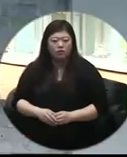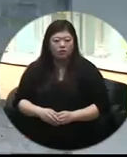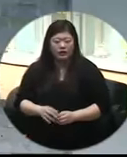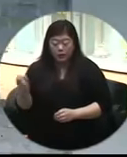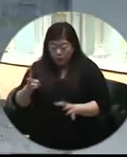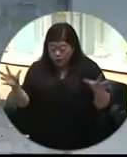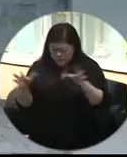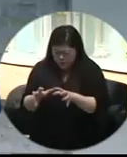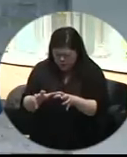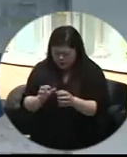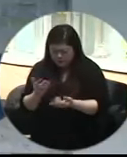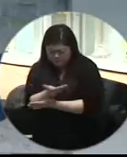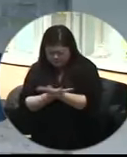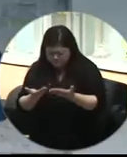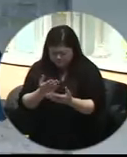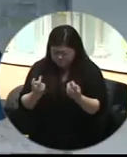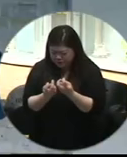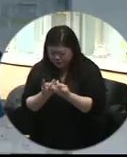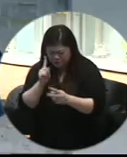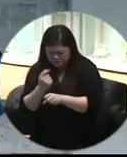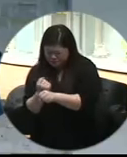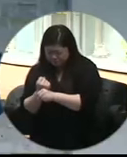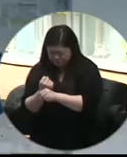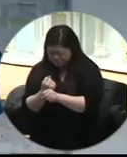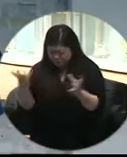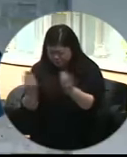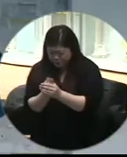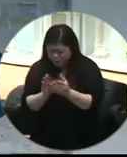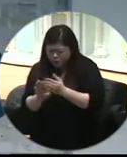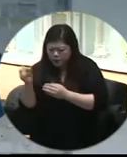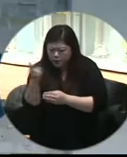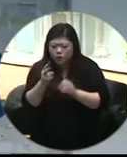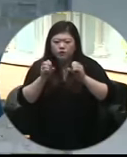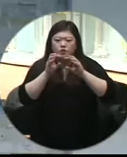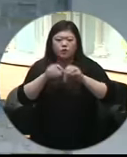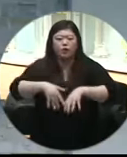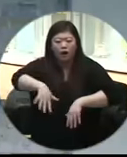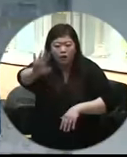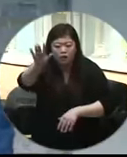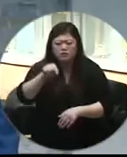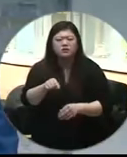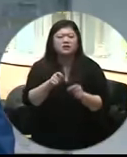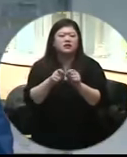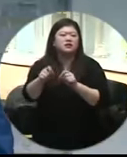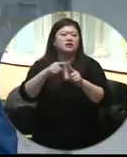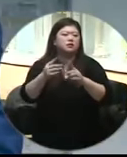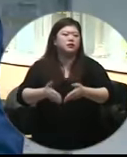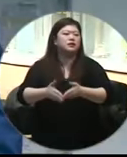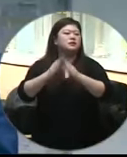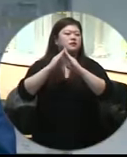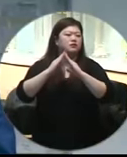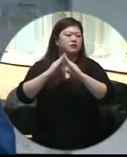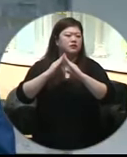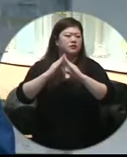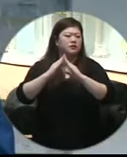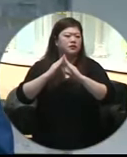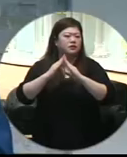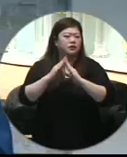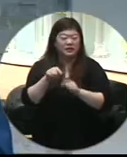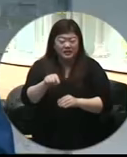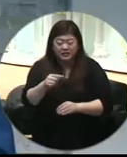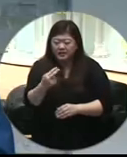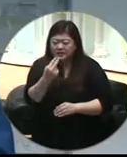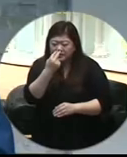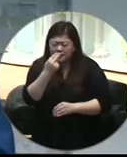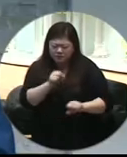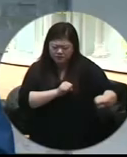캠프를 해가지고 그 다음에 이제 이 지교회를 세우는데 이런 움직임을 생명적